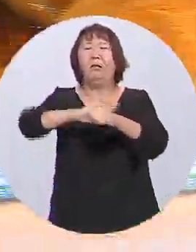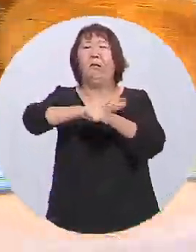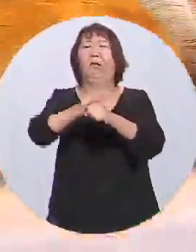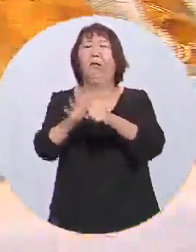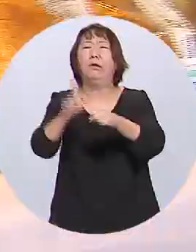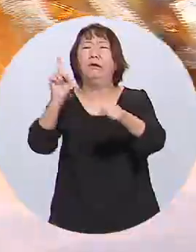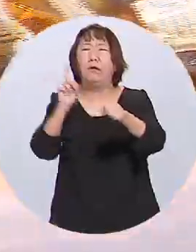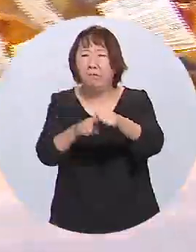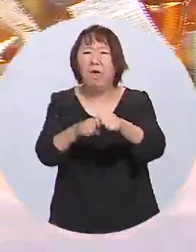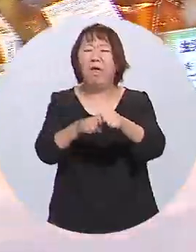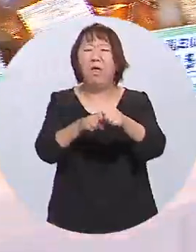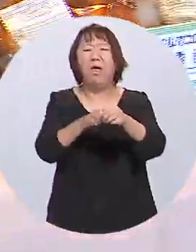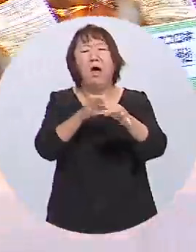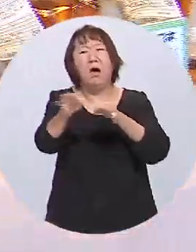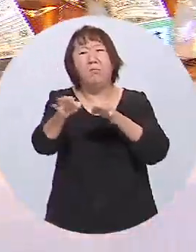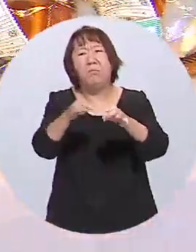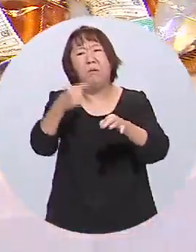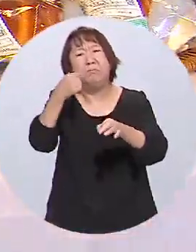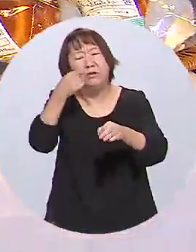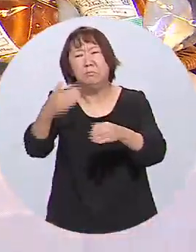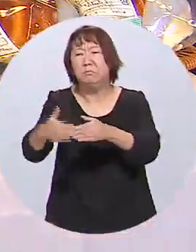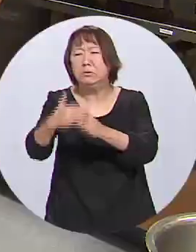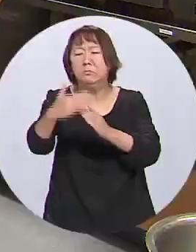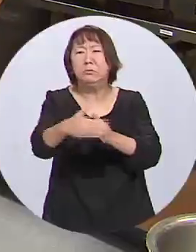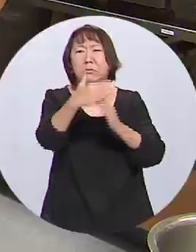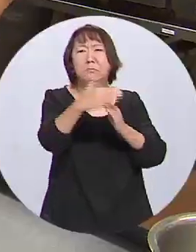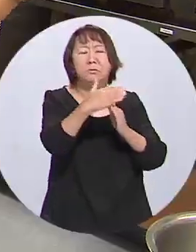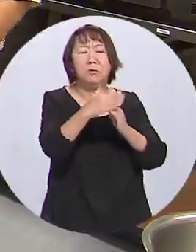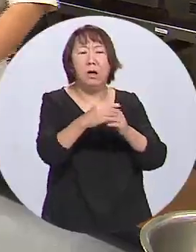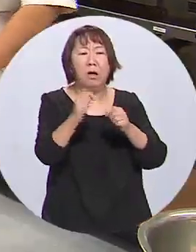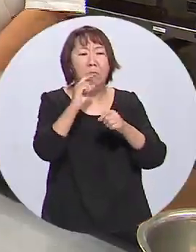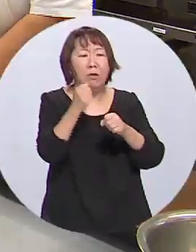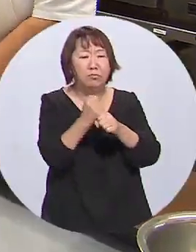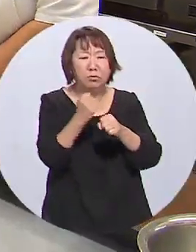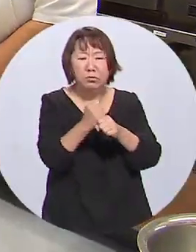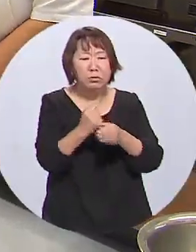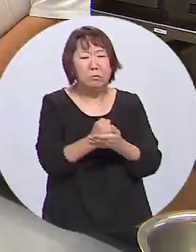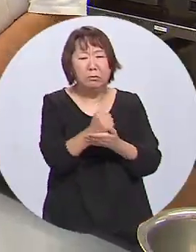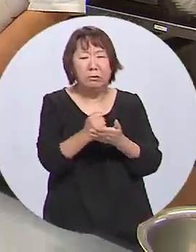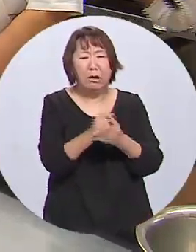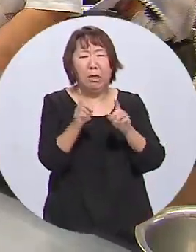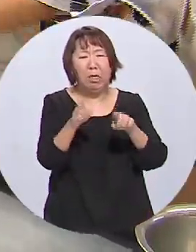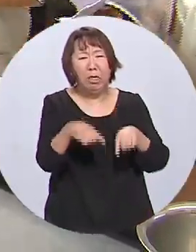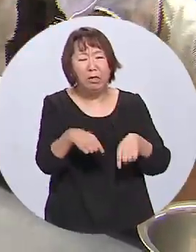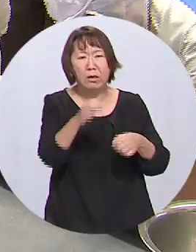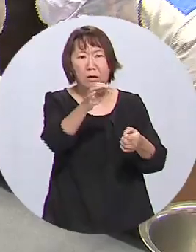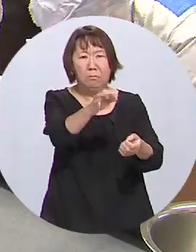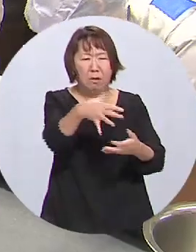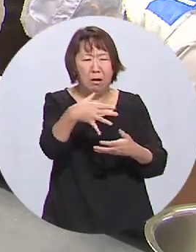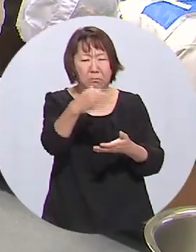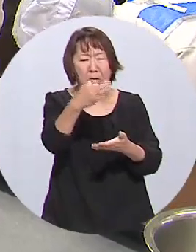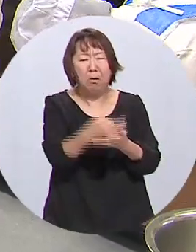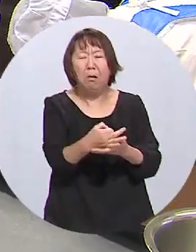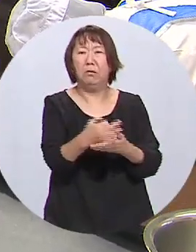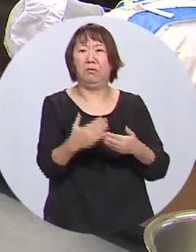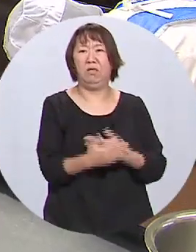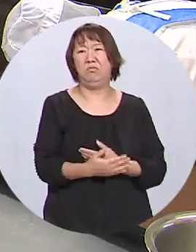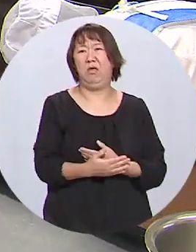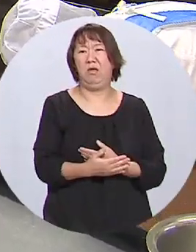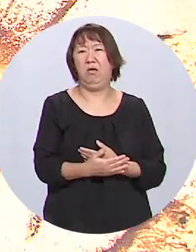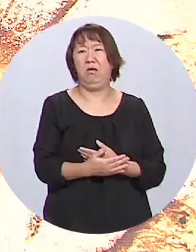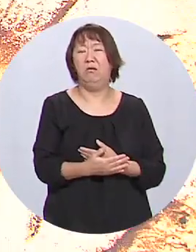では販売先が減少、パン作りの機会が減り売り上げも落ちてしまいました。